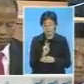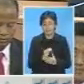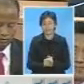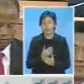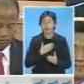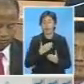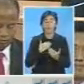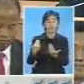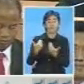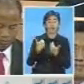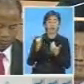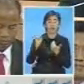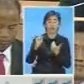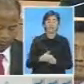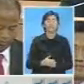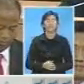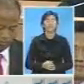ทธิพาดพิงเลยนะครับ